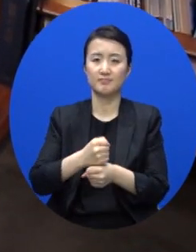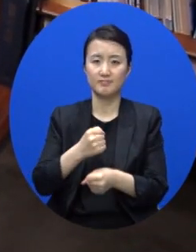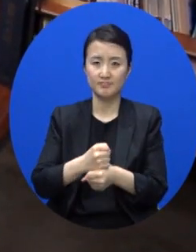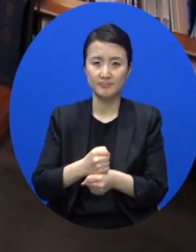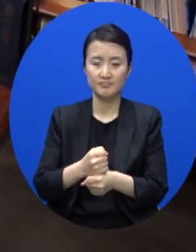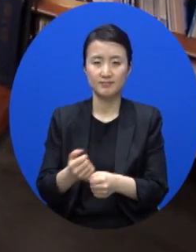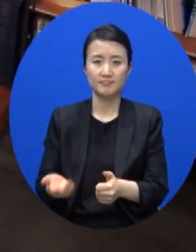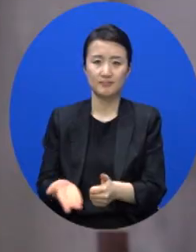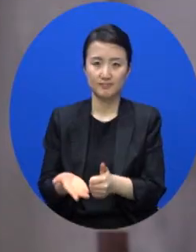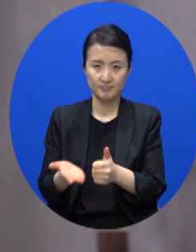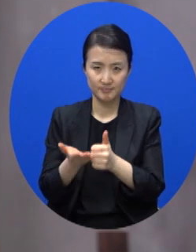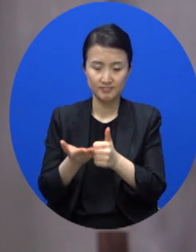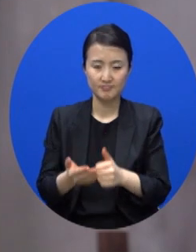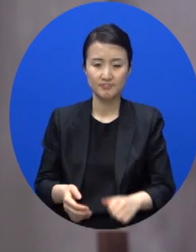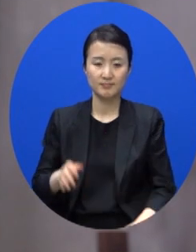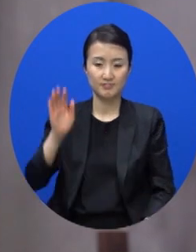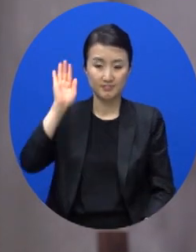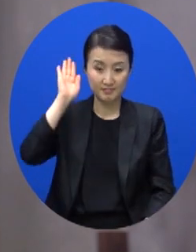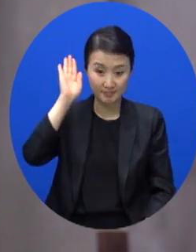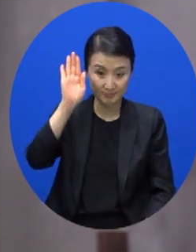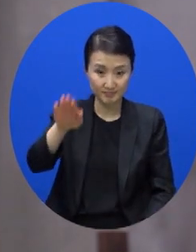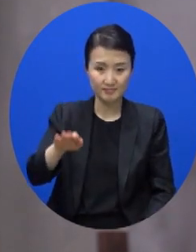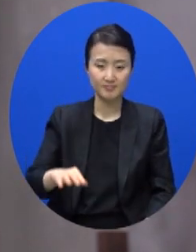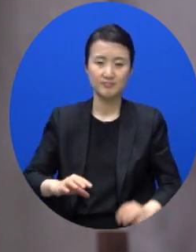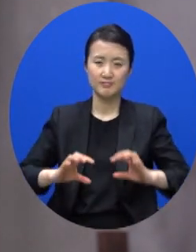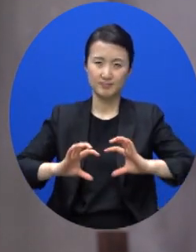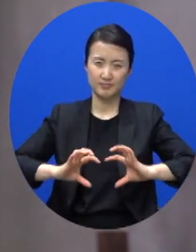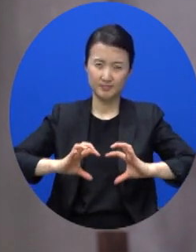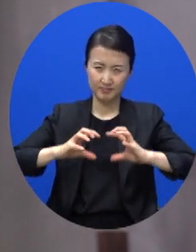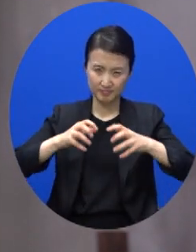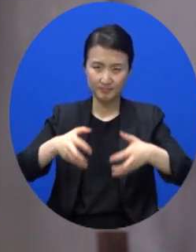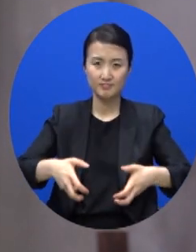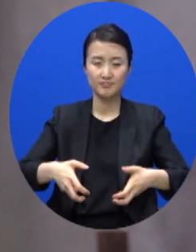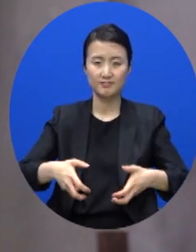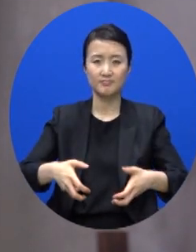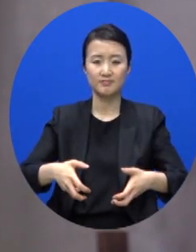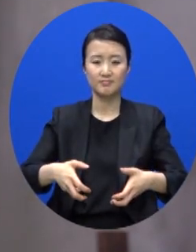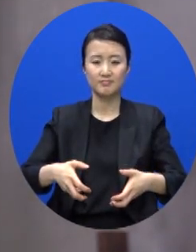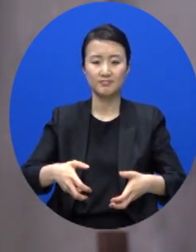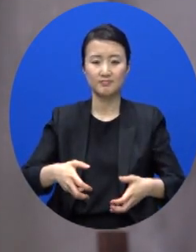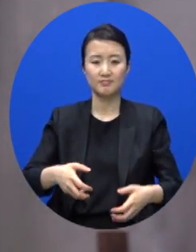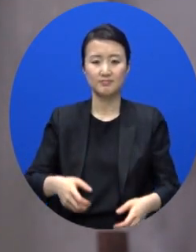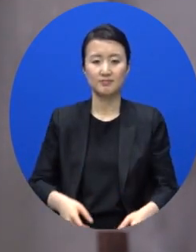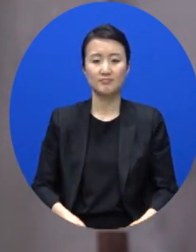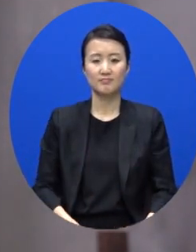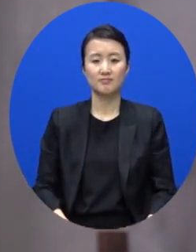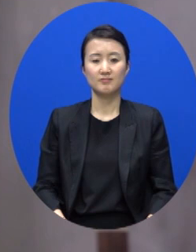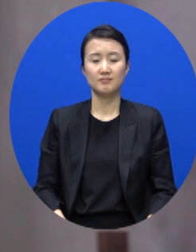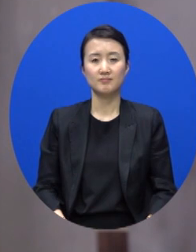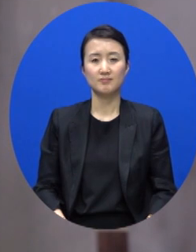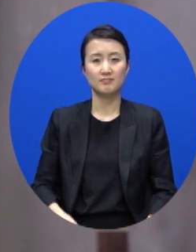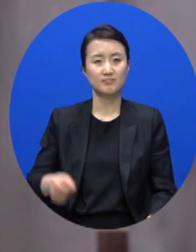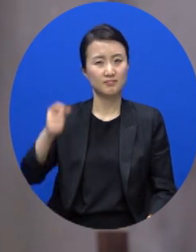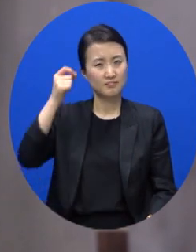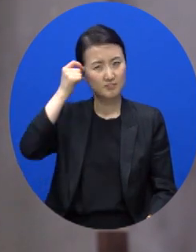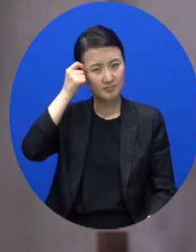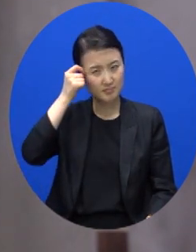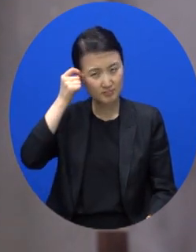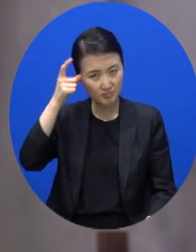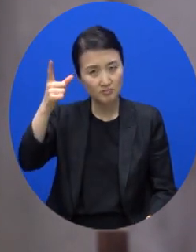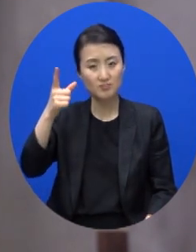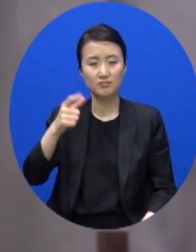만들어서 앞으로 전 세계적으로 우수한 우리 전통